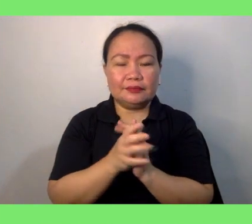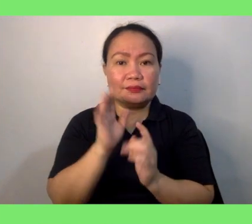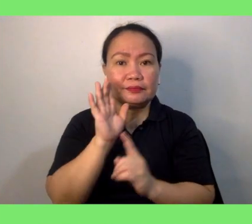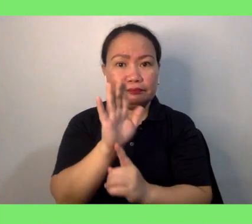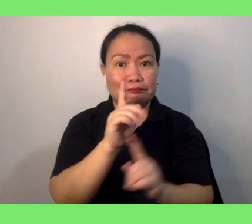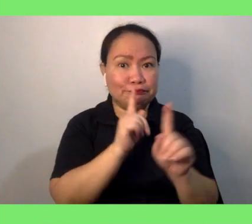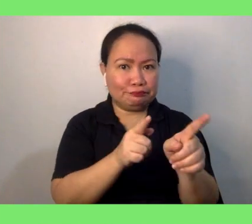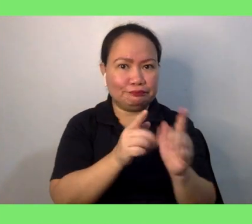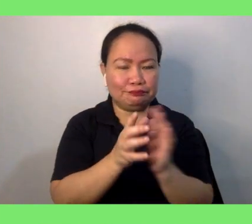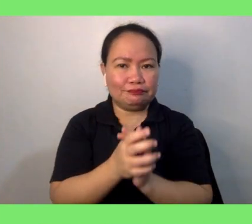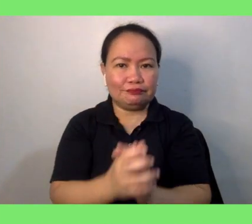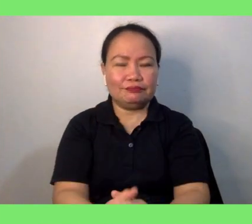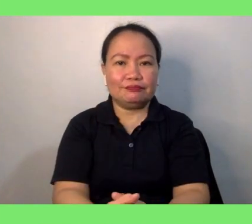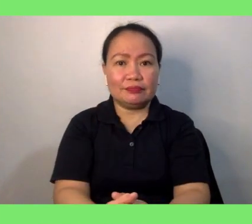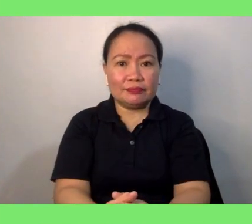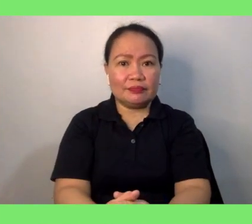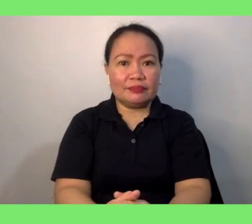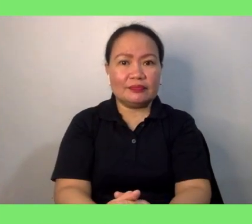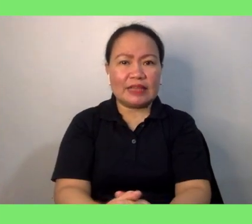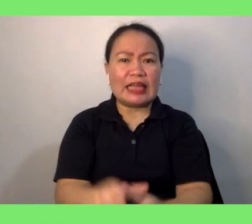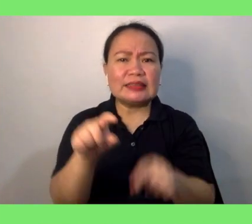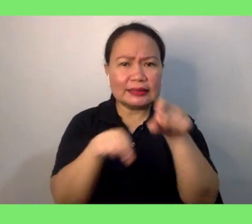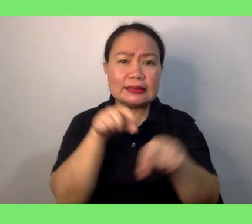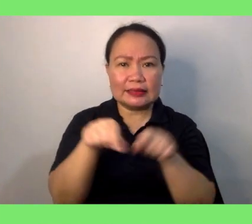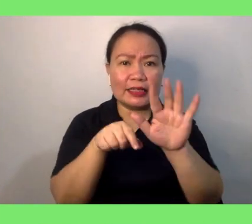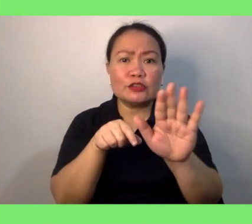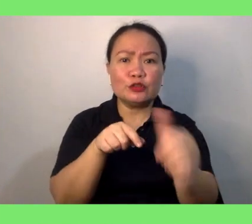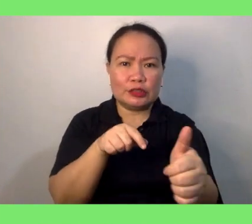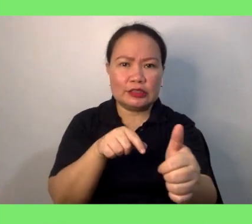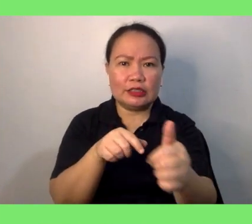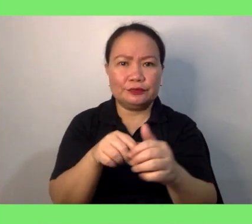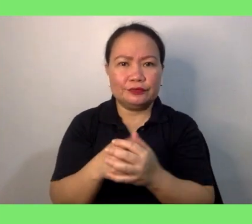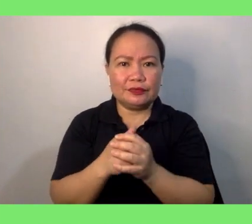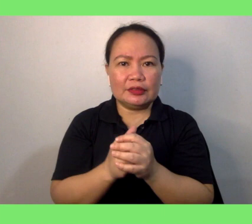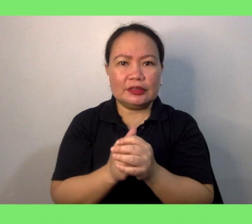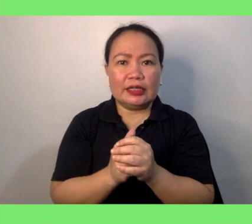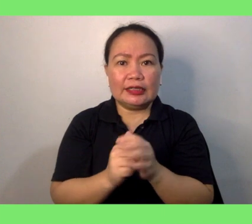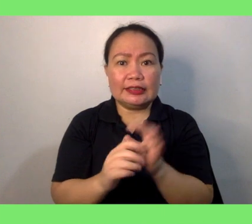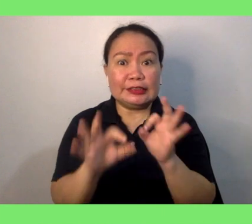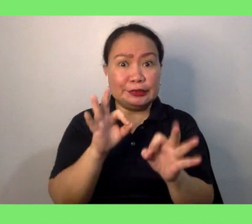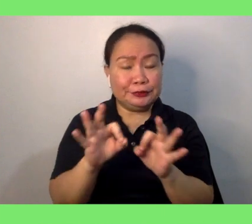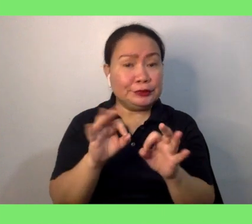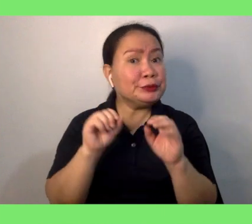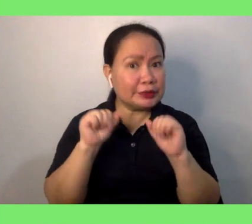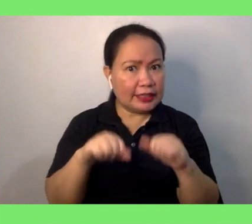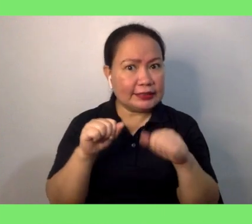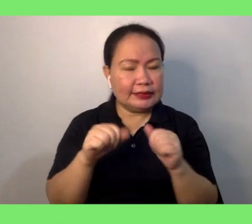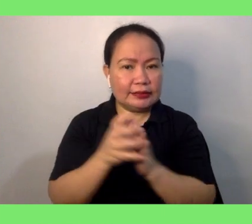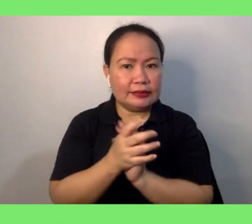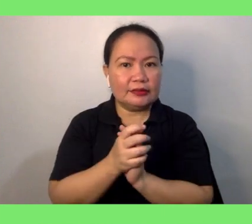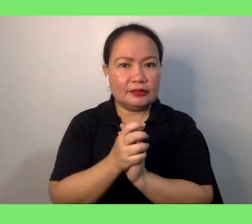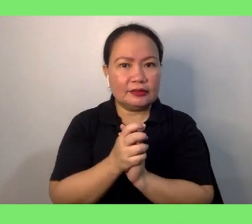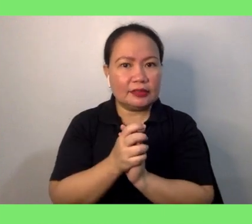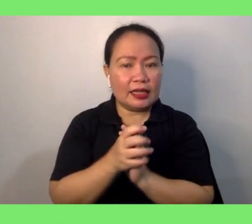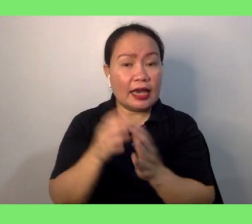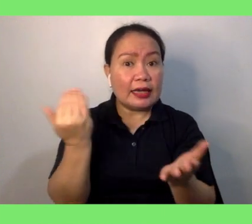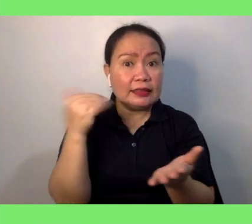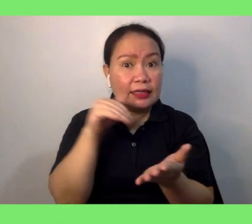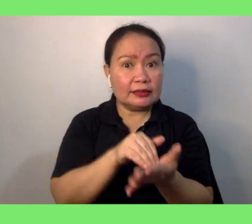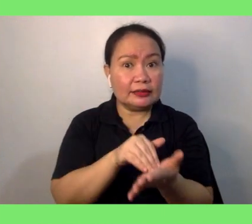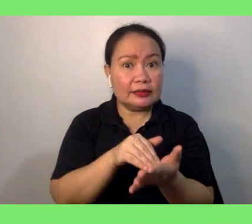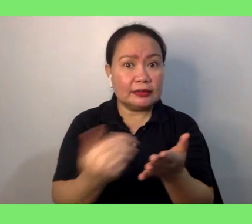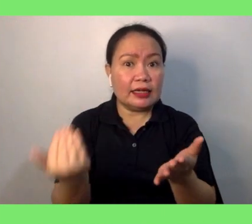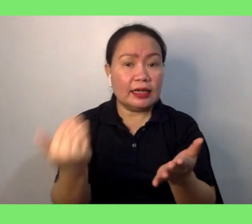presentation. Okay? Para matest mo na rin ang sarili mo kung kaya na. Okay? So, again,